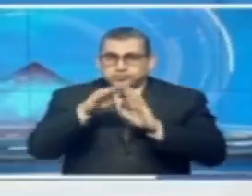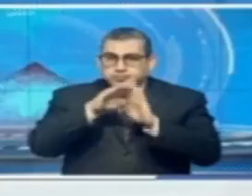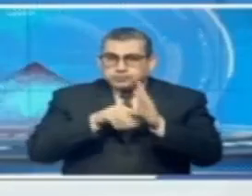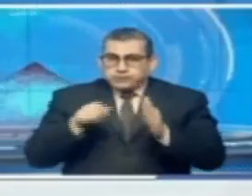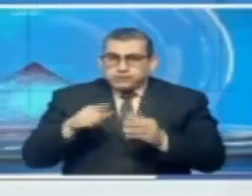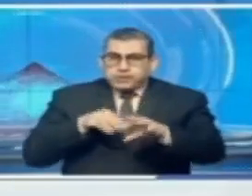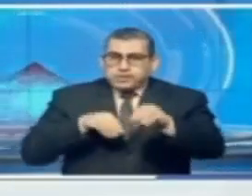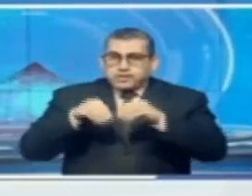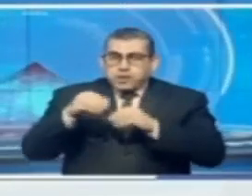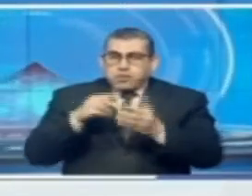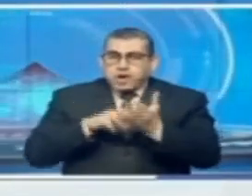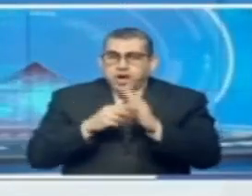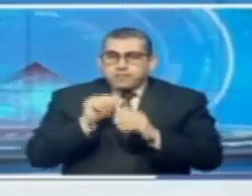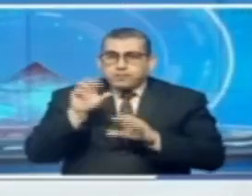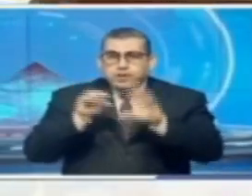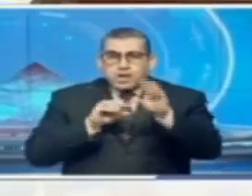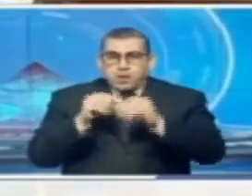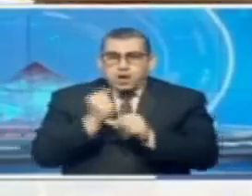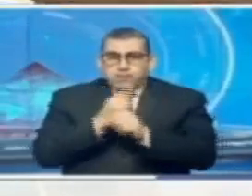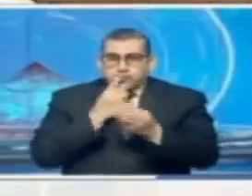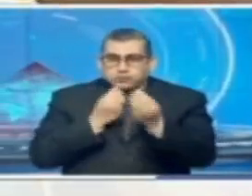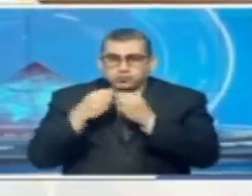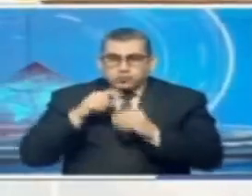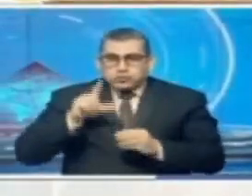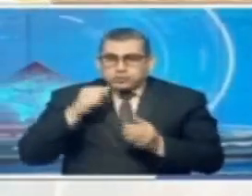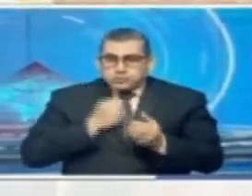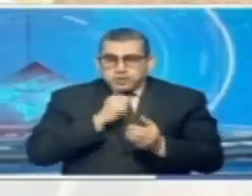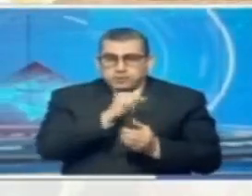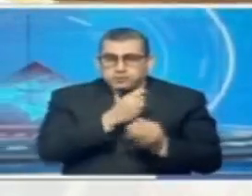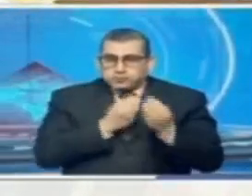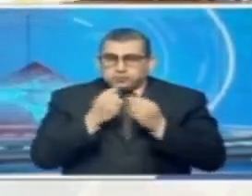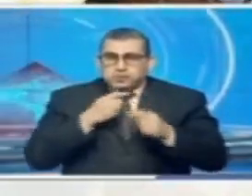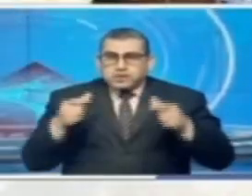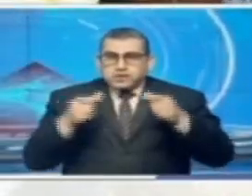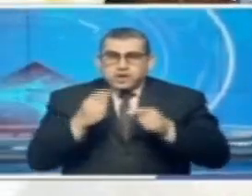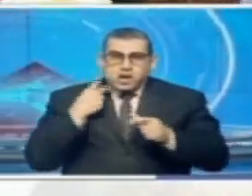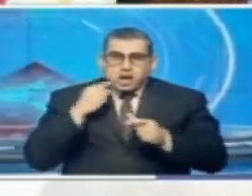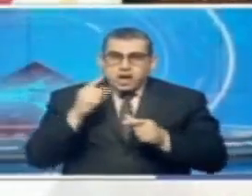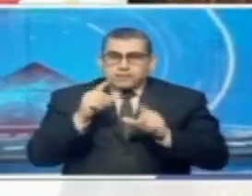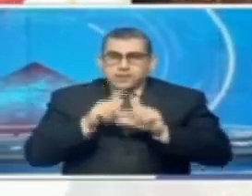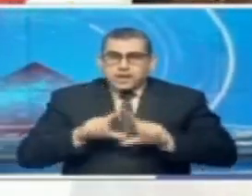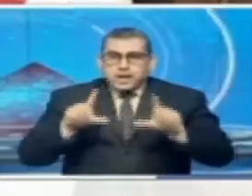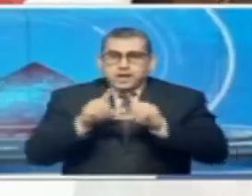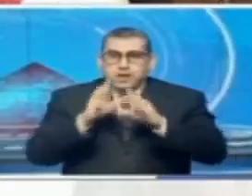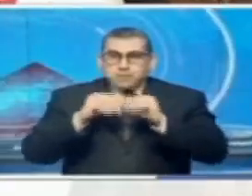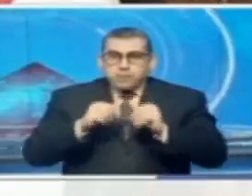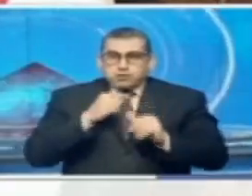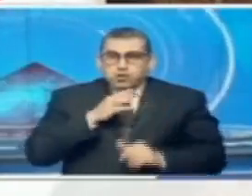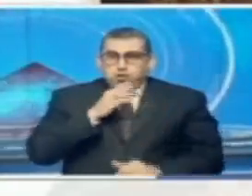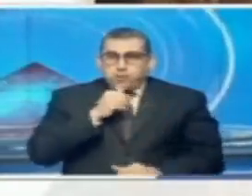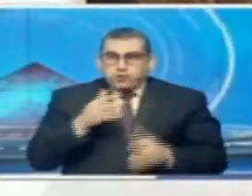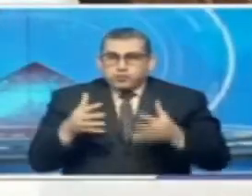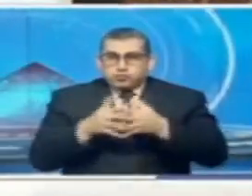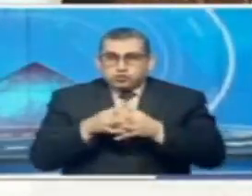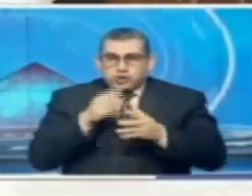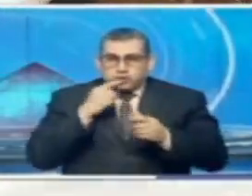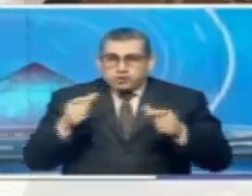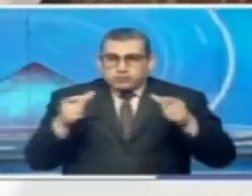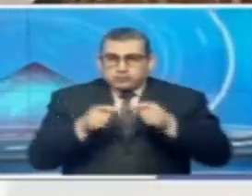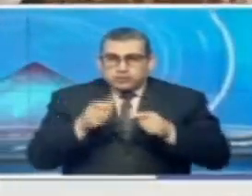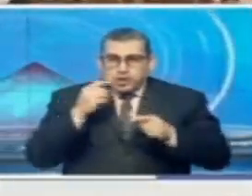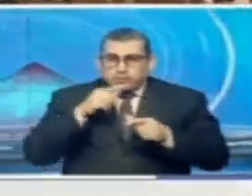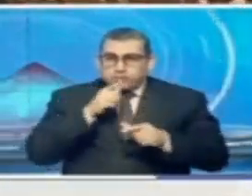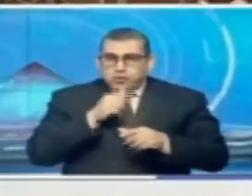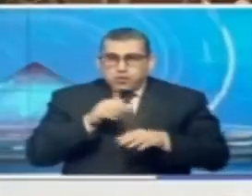استعراض أهم ما تناولته مباحثات الوزيرين ونتائج الدورة 15 للجنة المصرية العمانية المشتركة